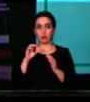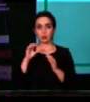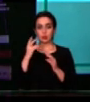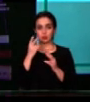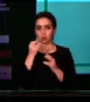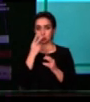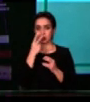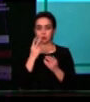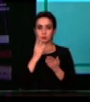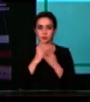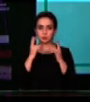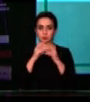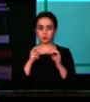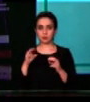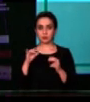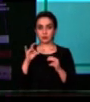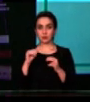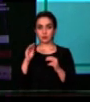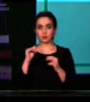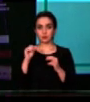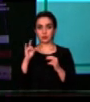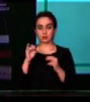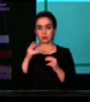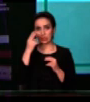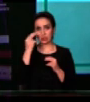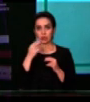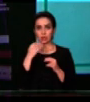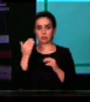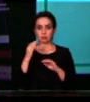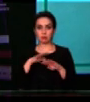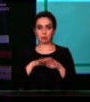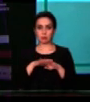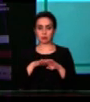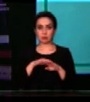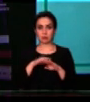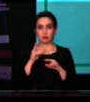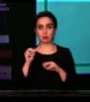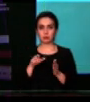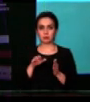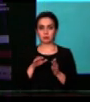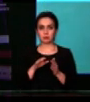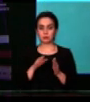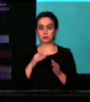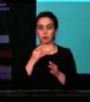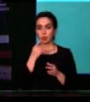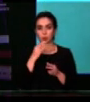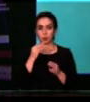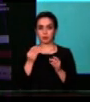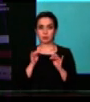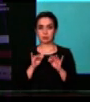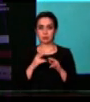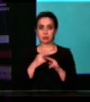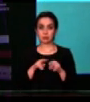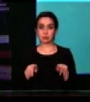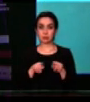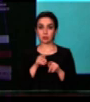Также мы рассмотрели с вами метод трафарет итальянского математика Джероламо Кардано. Любой вид деятельности в